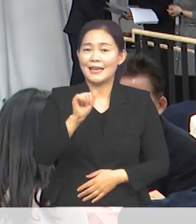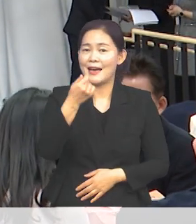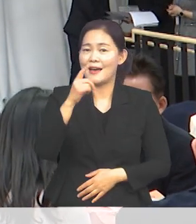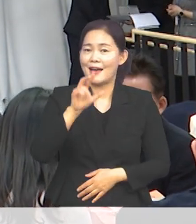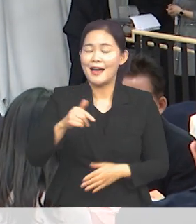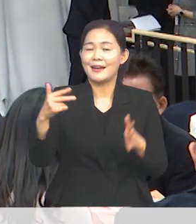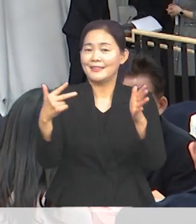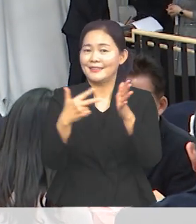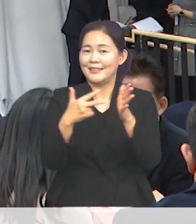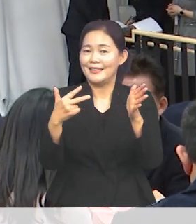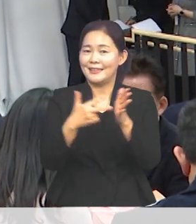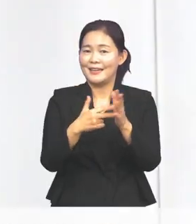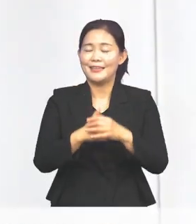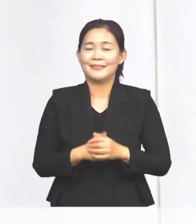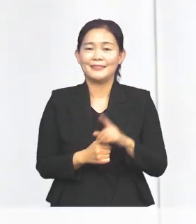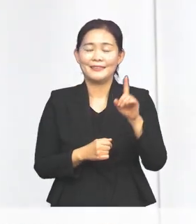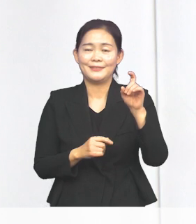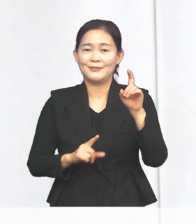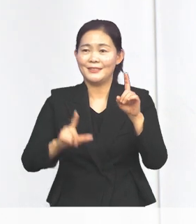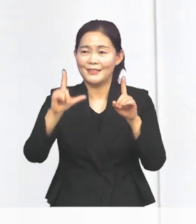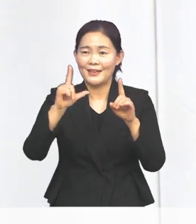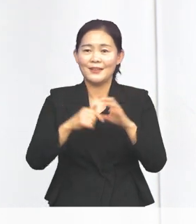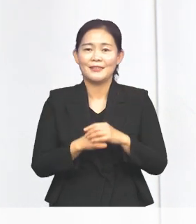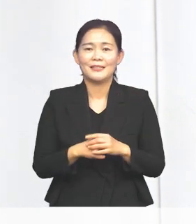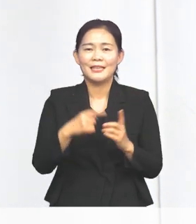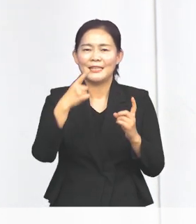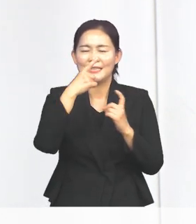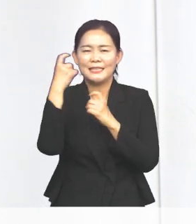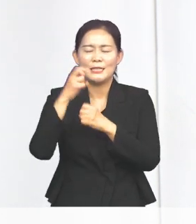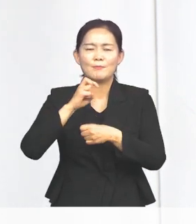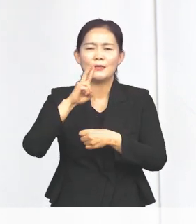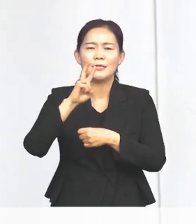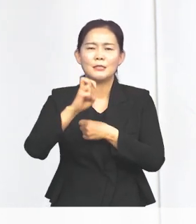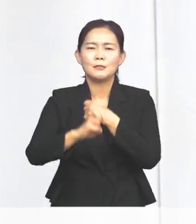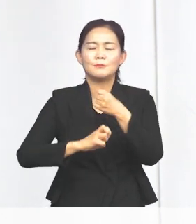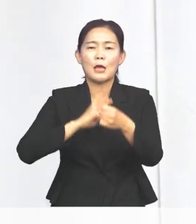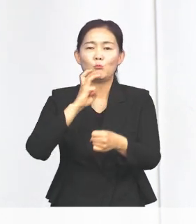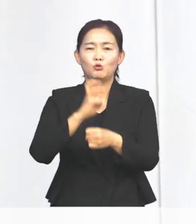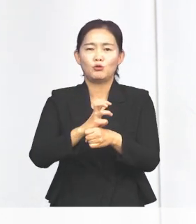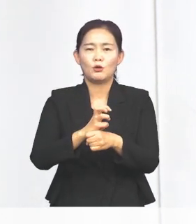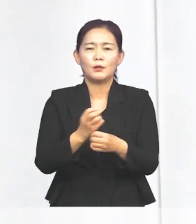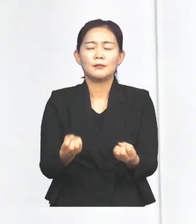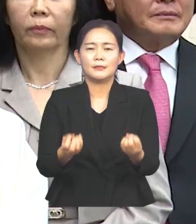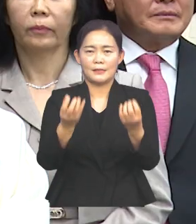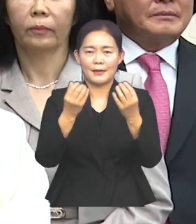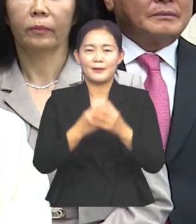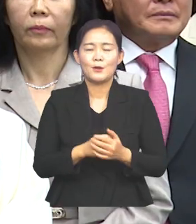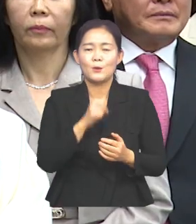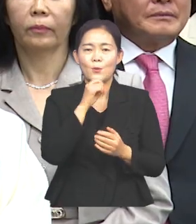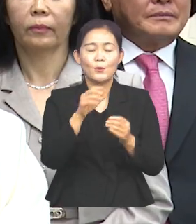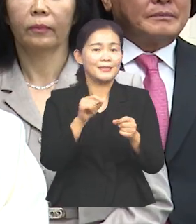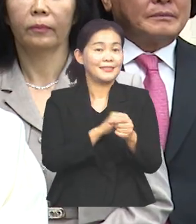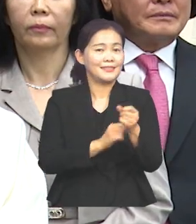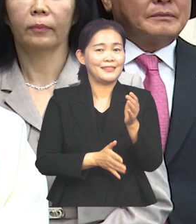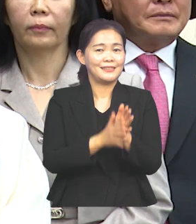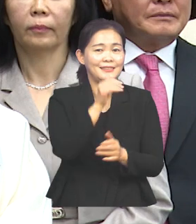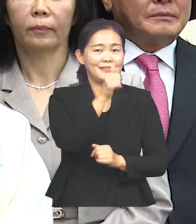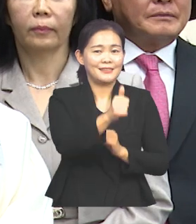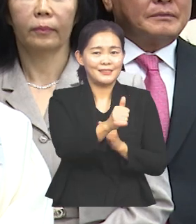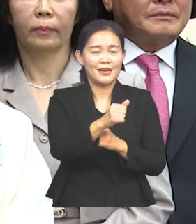용인시장학재단이 11일 용인특례시청 컨벤션홀에서 창립 23주년 기념식을 열었습니다. 이날 기념식에는